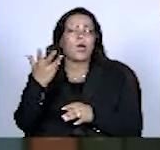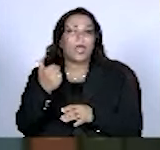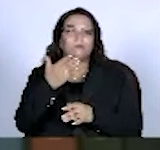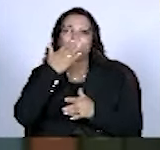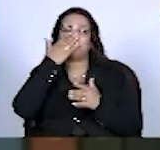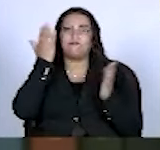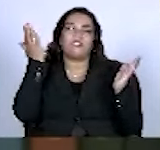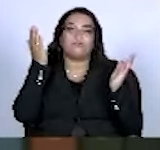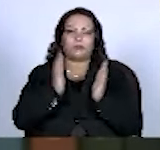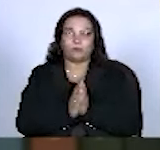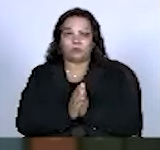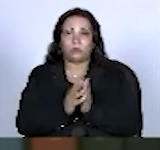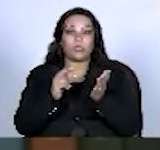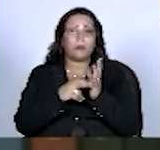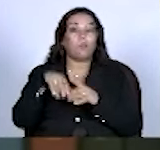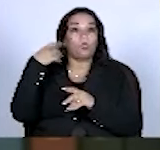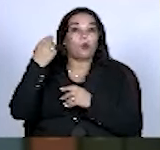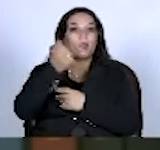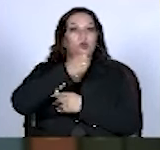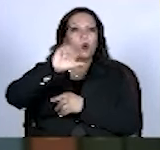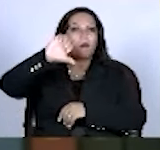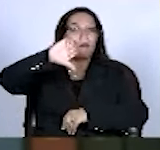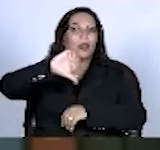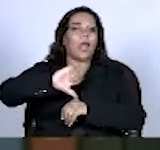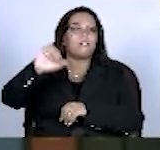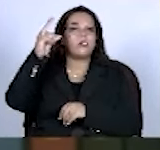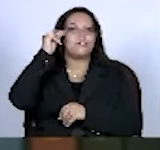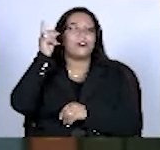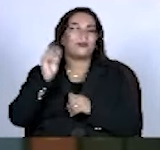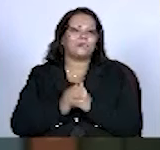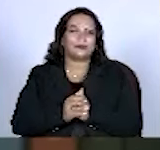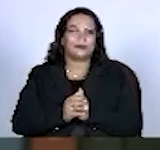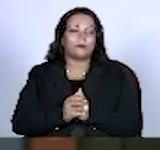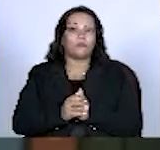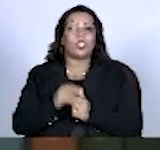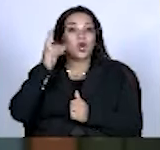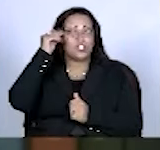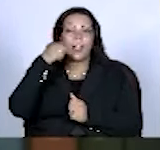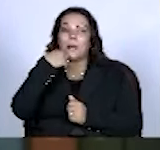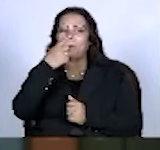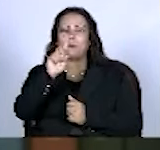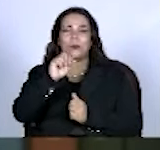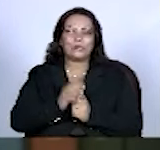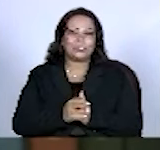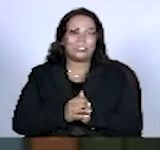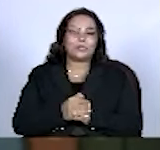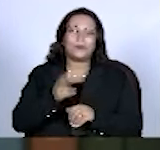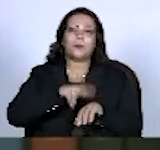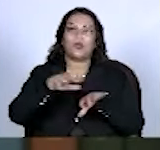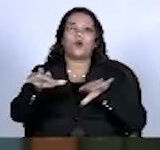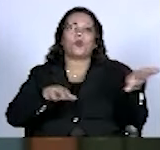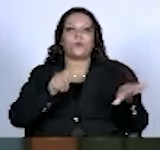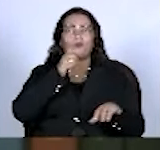احدثتها هذه الضربات الصاروخيه في العمق الاسرائيلي لاسرائيل بتقول وايران